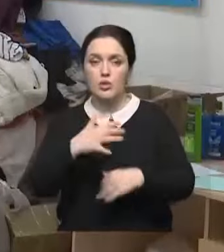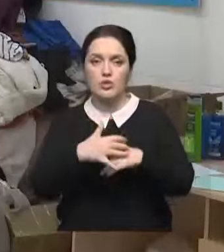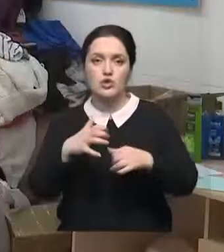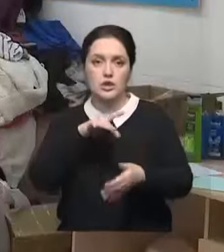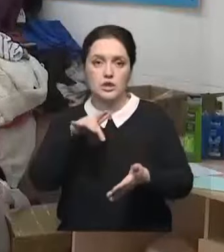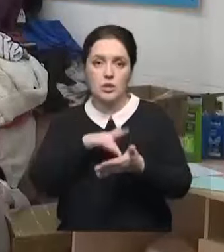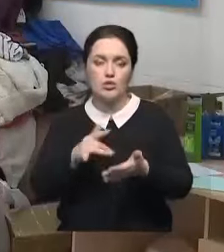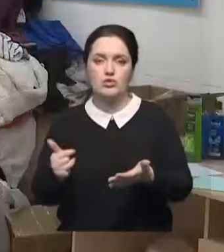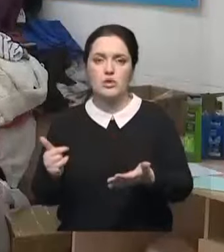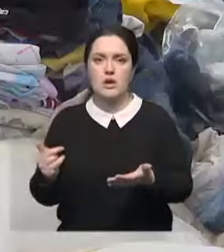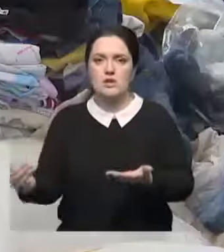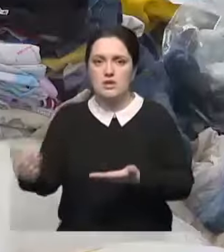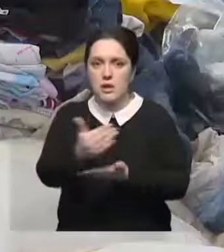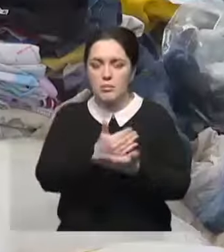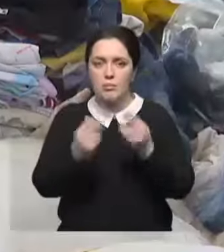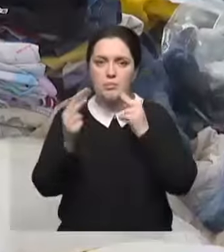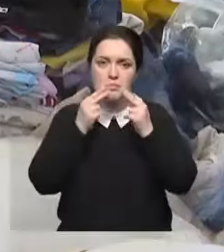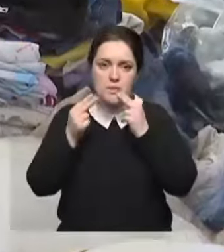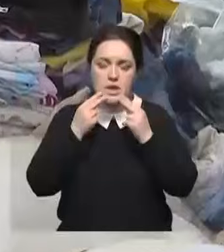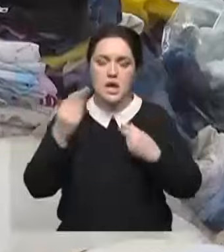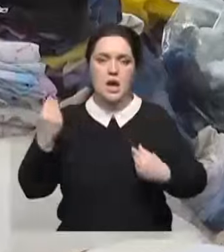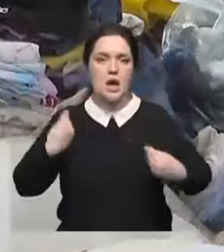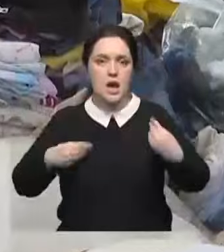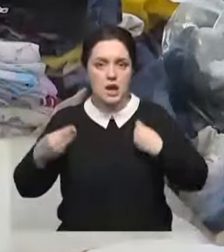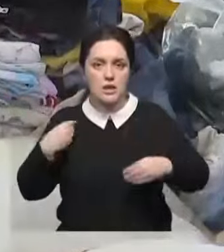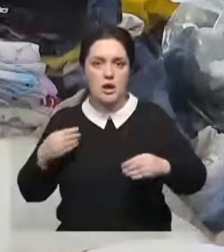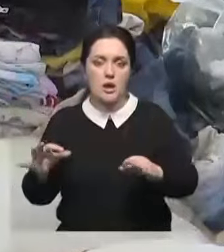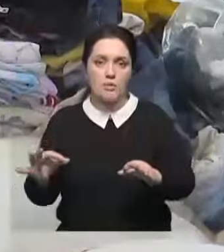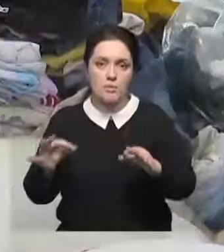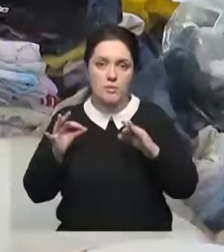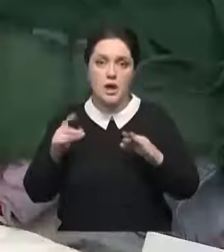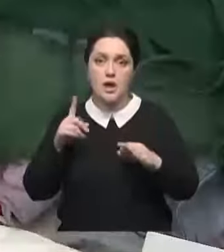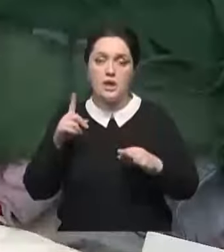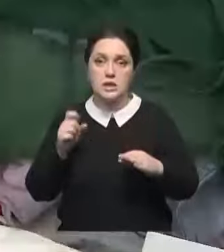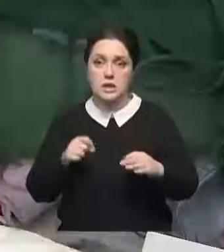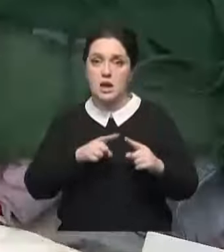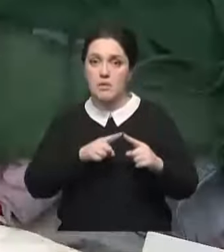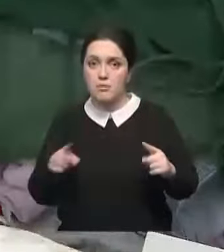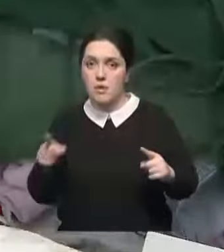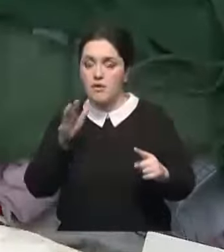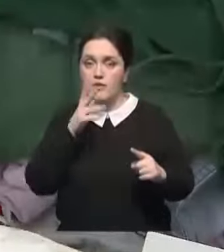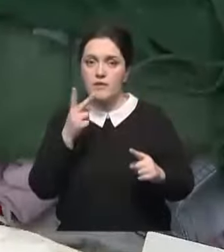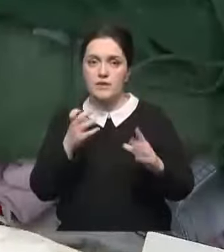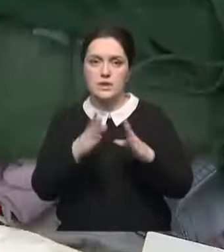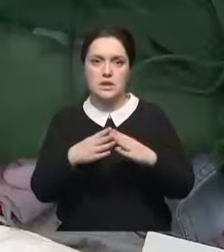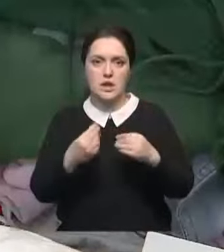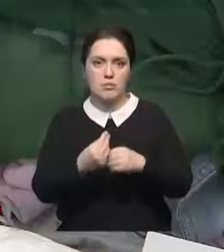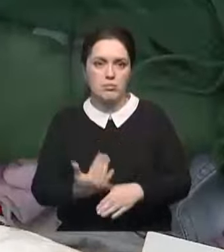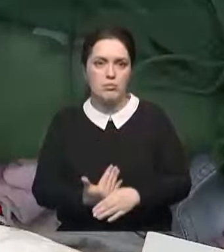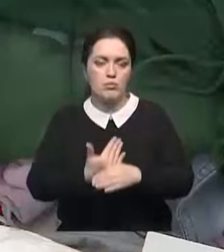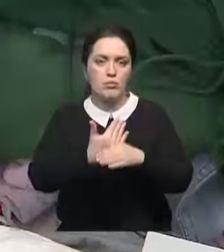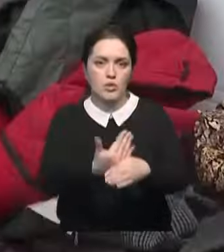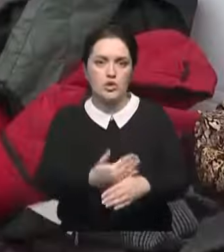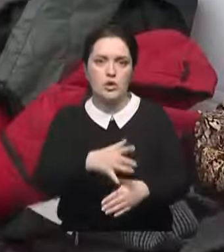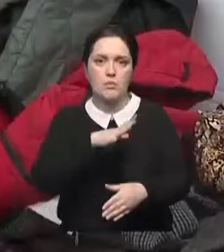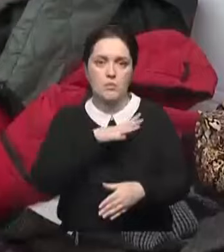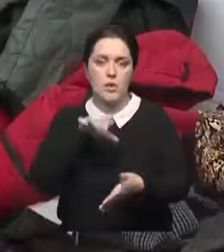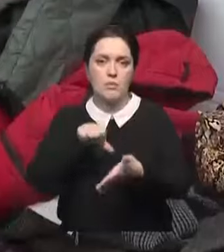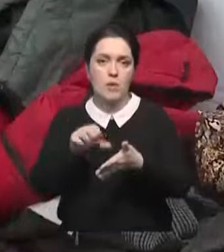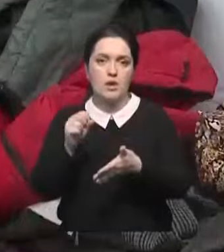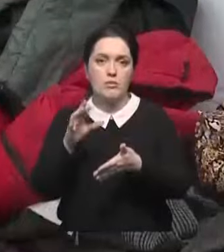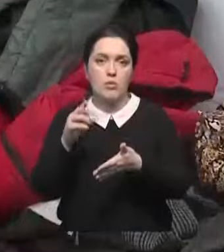собирают продукты питания, одежду, постельные принадлежности. За последние дни 200 семей получили помощь от представителей